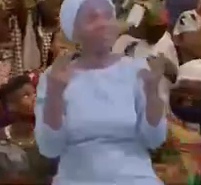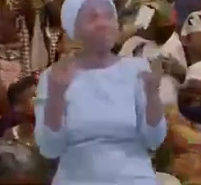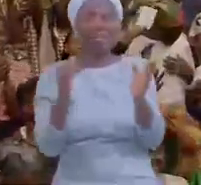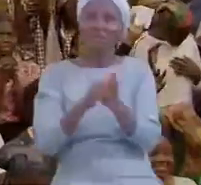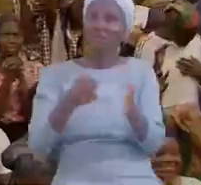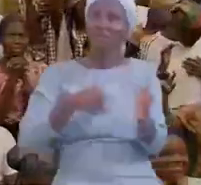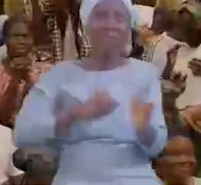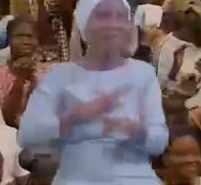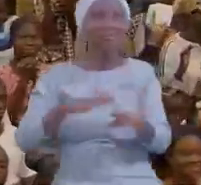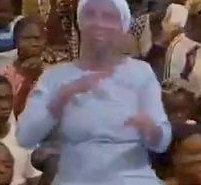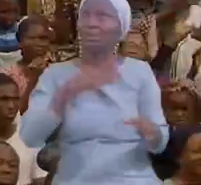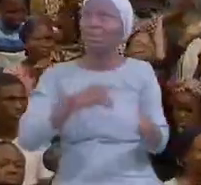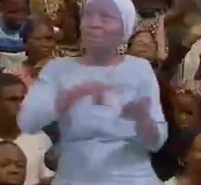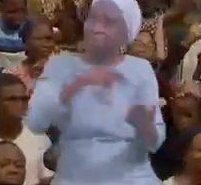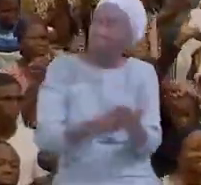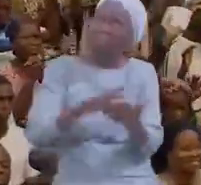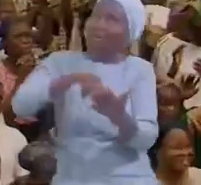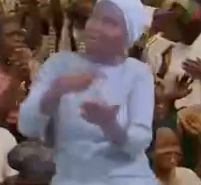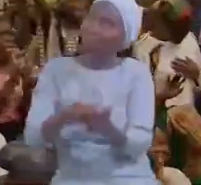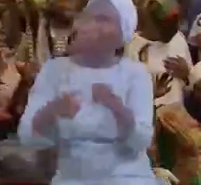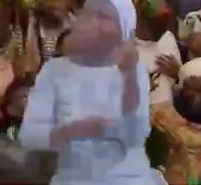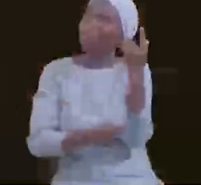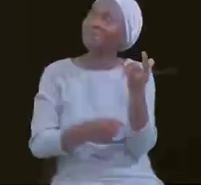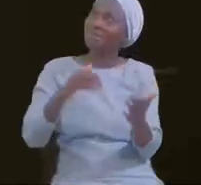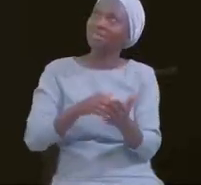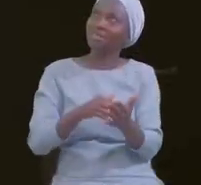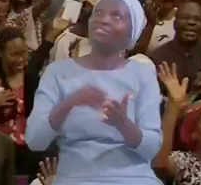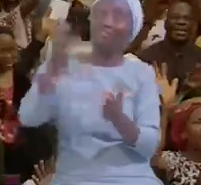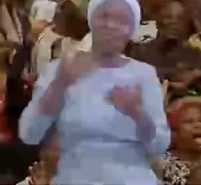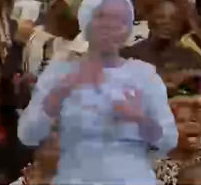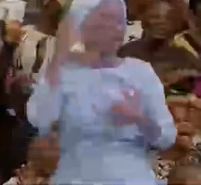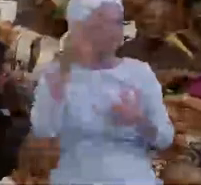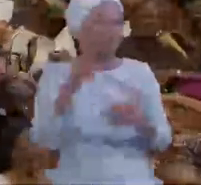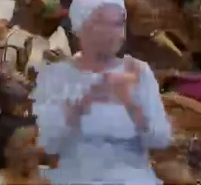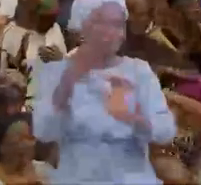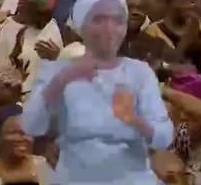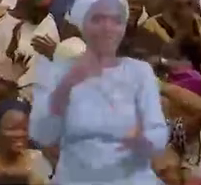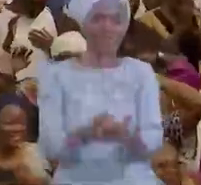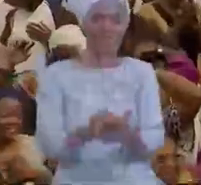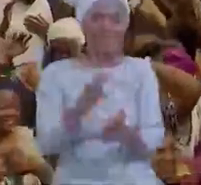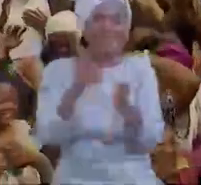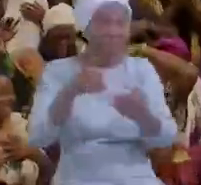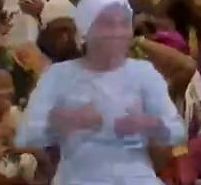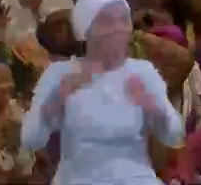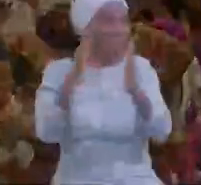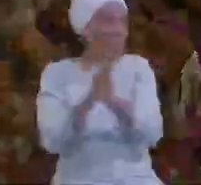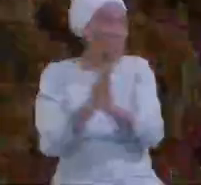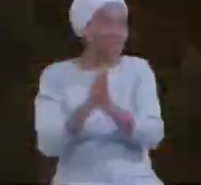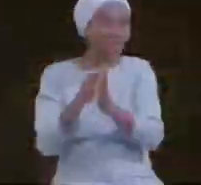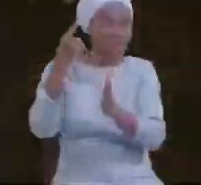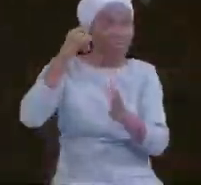je ne veux pas tomber dans cela, dans ceci, le Seigneur vous a pardonné. Si vous avez prié pour la